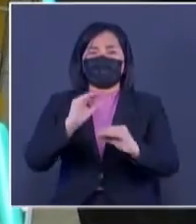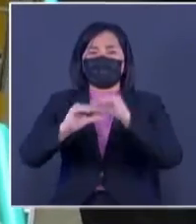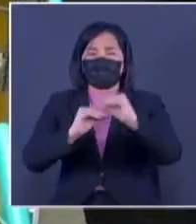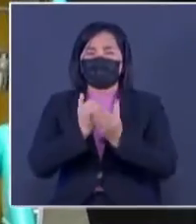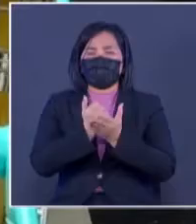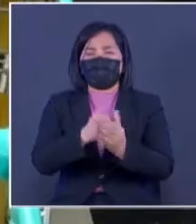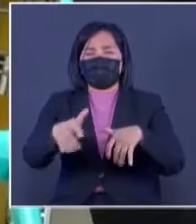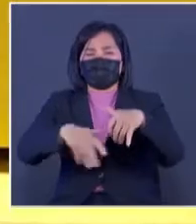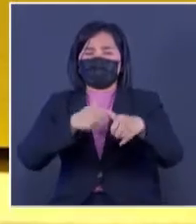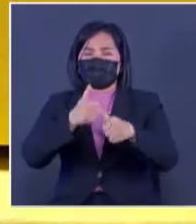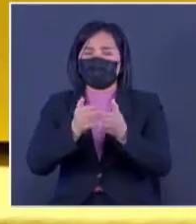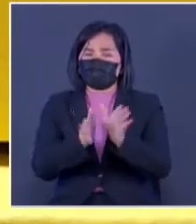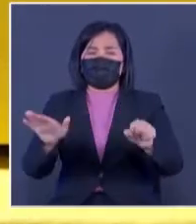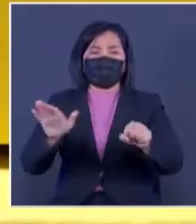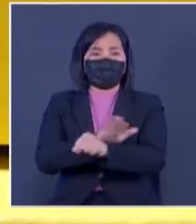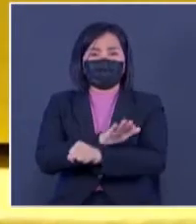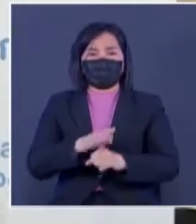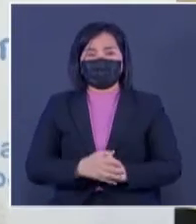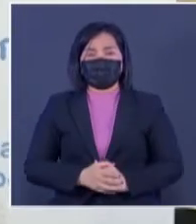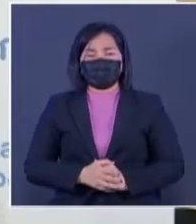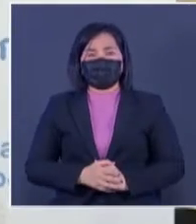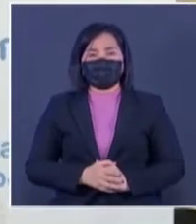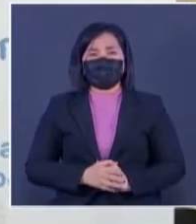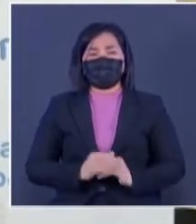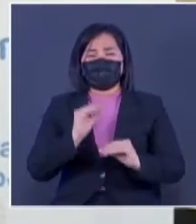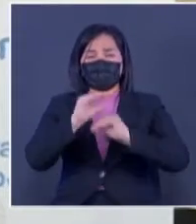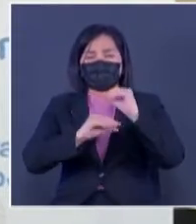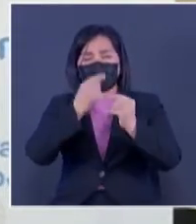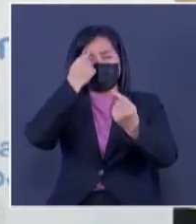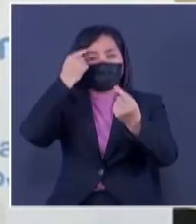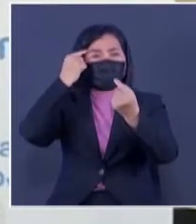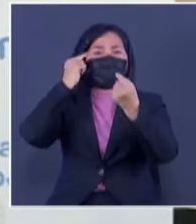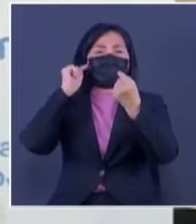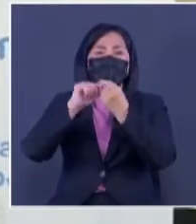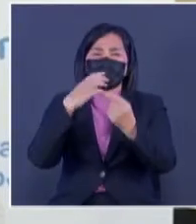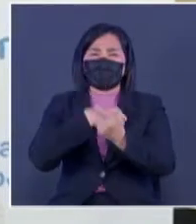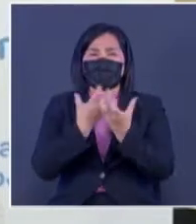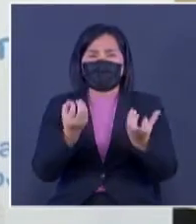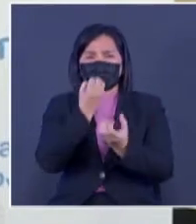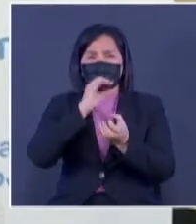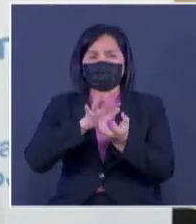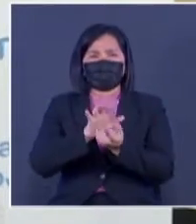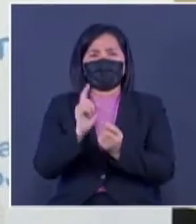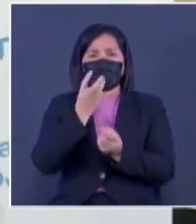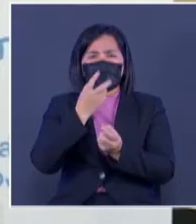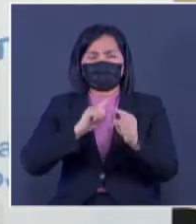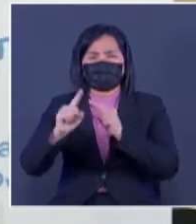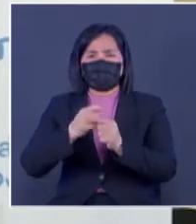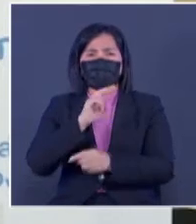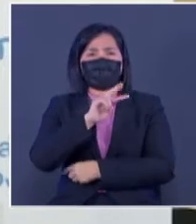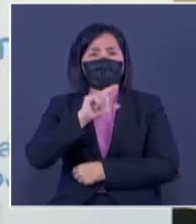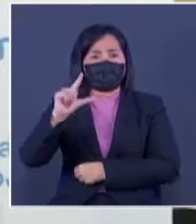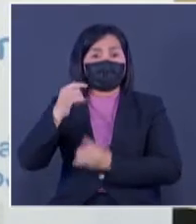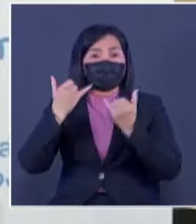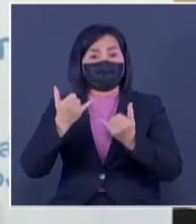ช่วยเหลือประชาชนได้อย่างทั่วถึงครับ โครงการนี้ค่ะเรามีเป้าหมายที่จะส่งมอบอาหารรวม2ล้านกล่องตอนนี้เราเดินทาง